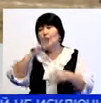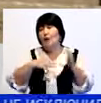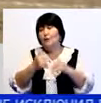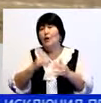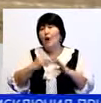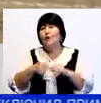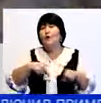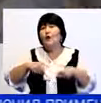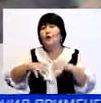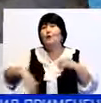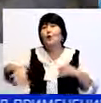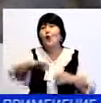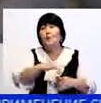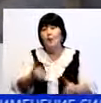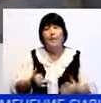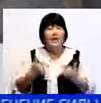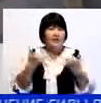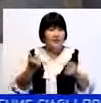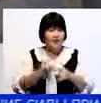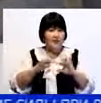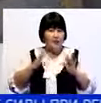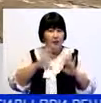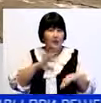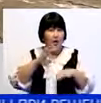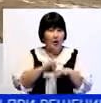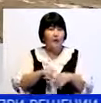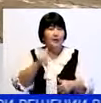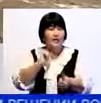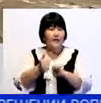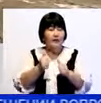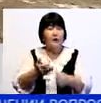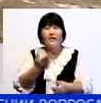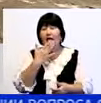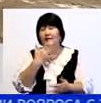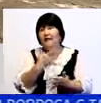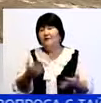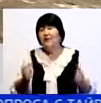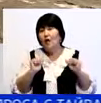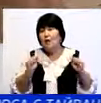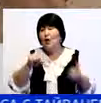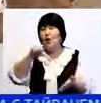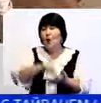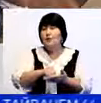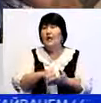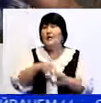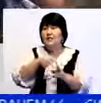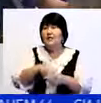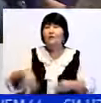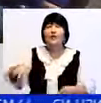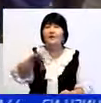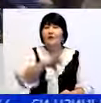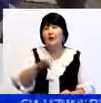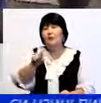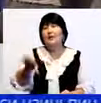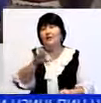в ауле футбольное поле. В честь этого события были организованы соревнования по национальным видам спорта с участием шабандозов со всей области.